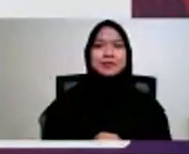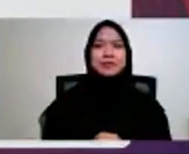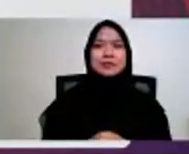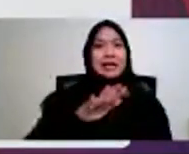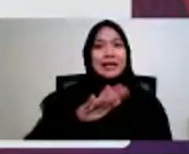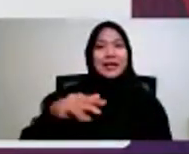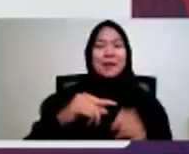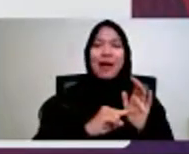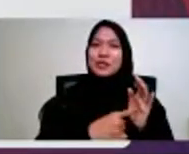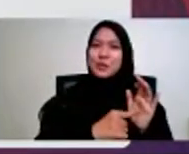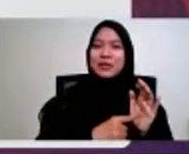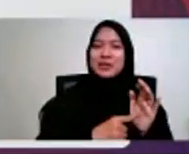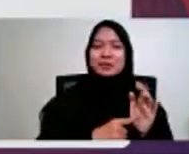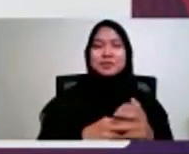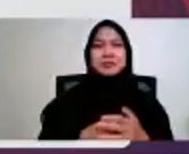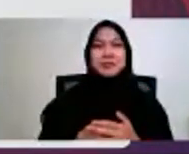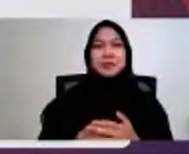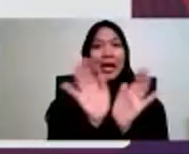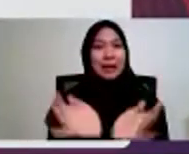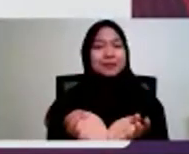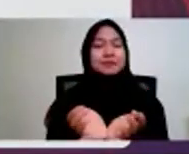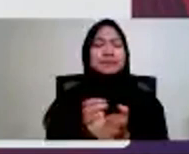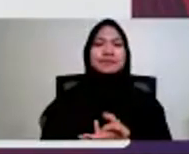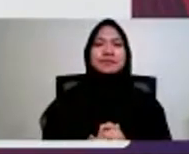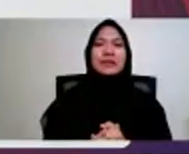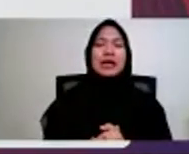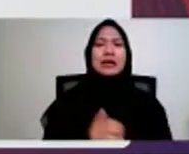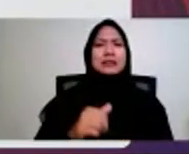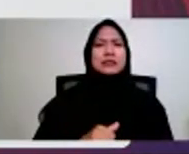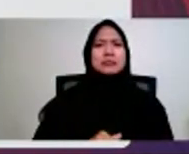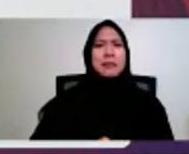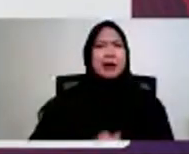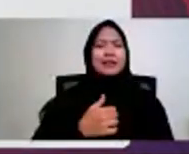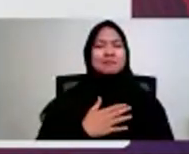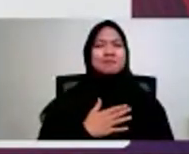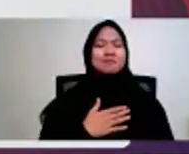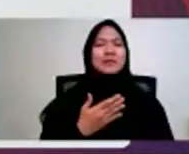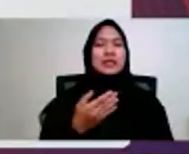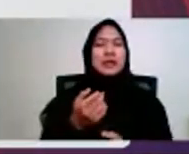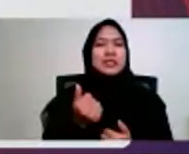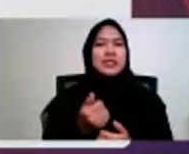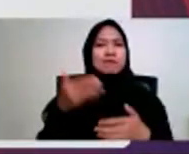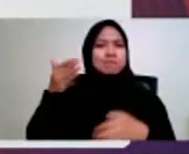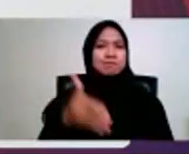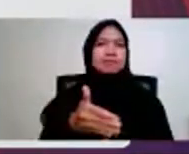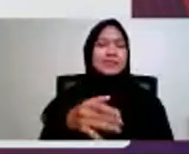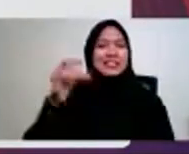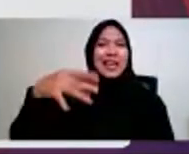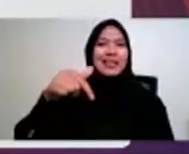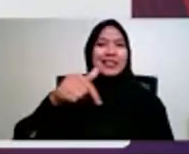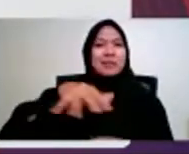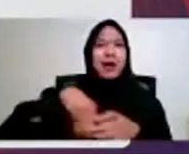adik-adik mahasiswa mahasiswi UGM merupakan bagian saya untuk bisa hadir pada siang ini